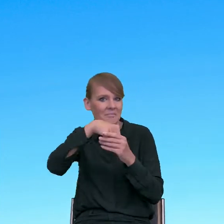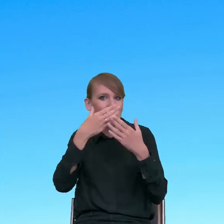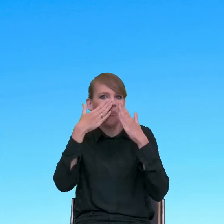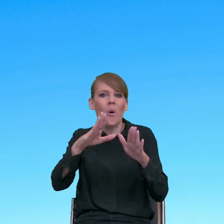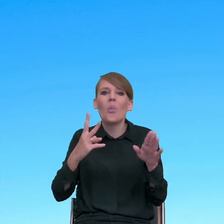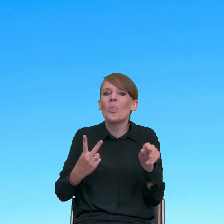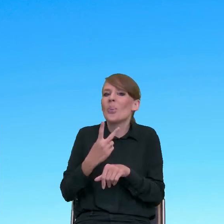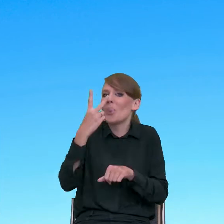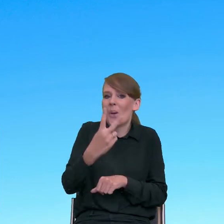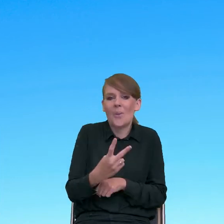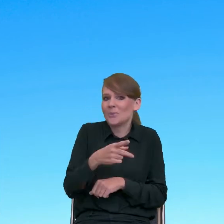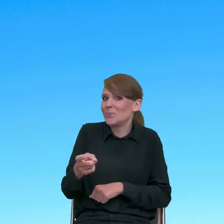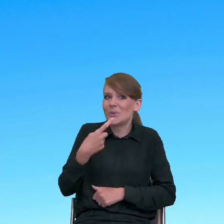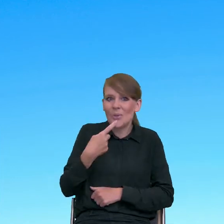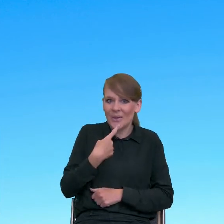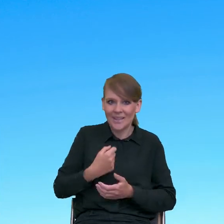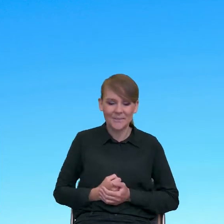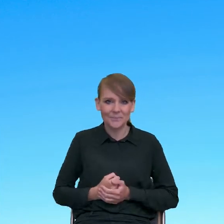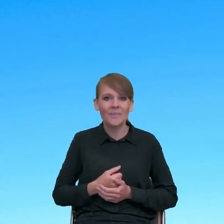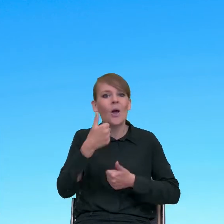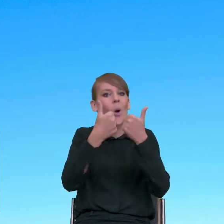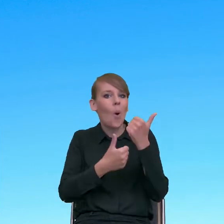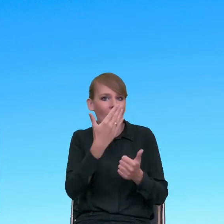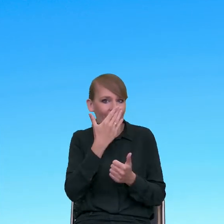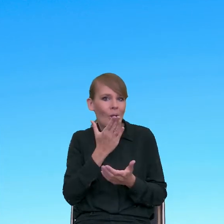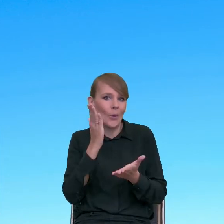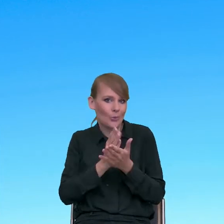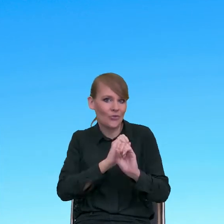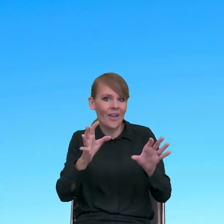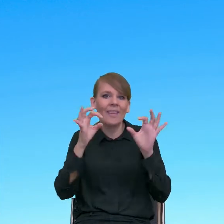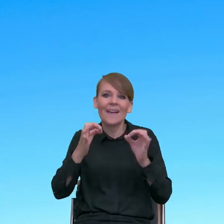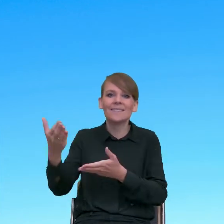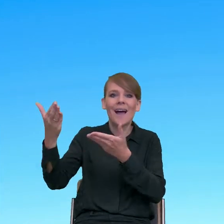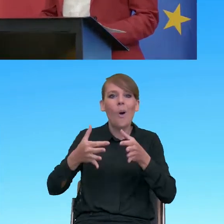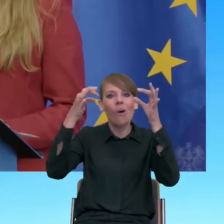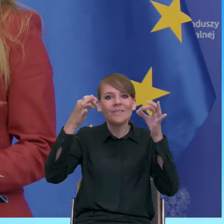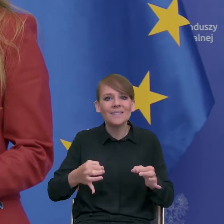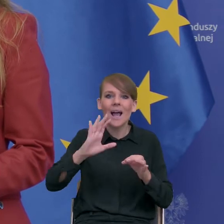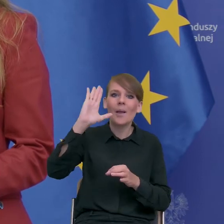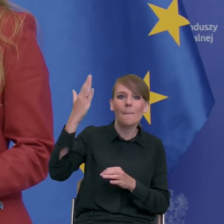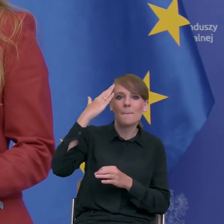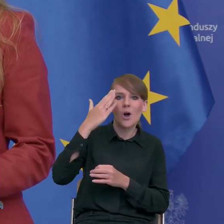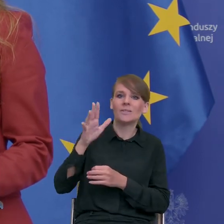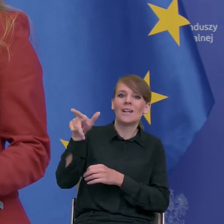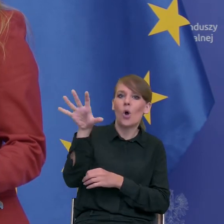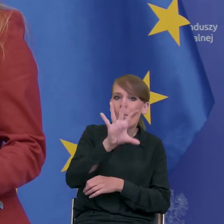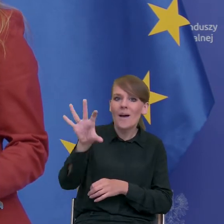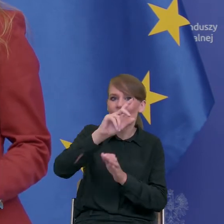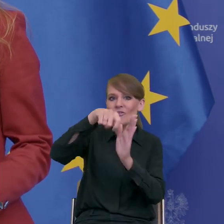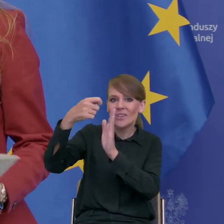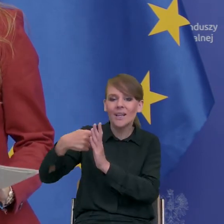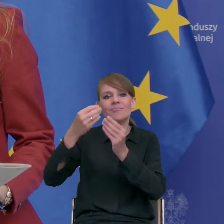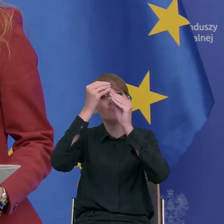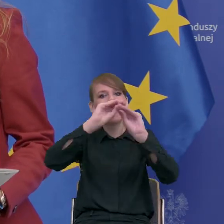nas dostępność. Tyle już o konkursie. A ja zapraszam na oficjalne poznanie filmów, obejrzenie filmów i